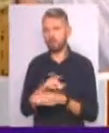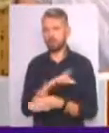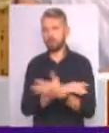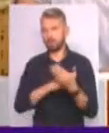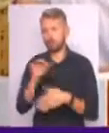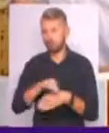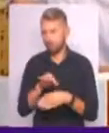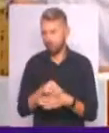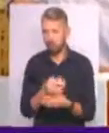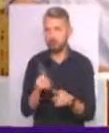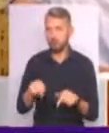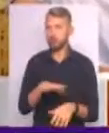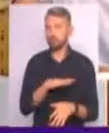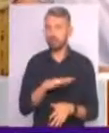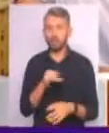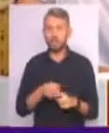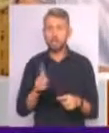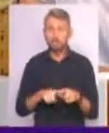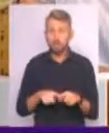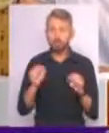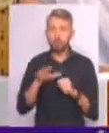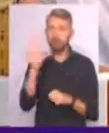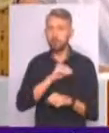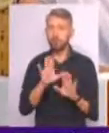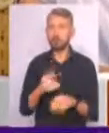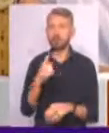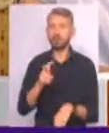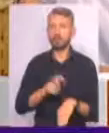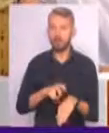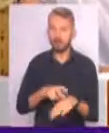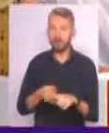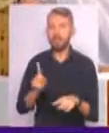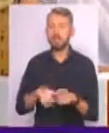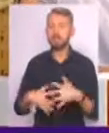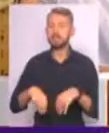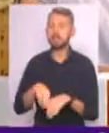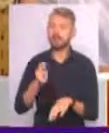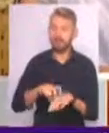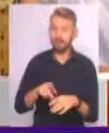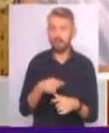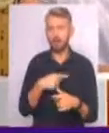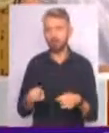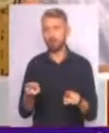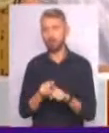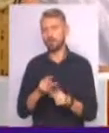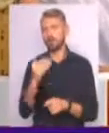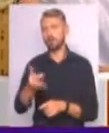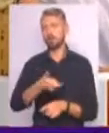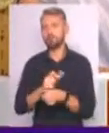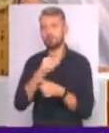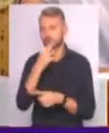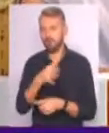гіпертонічної хвороби також було. І з цим може справитись тільки один лікар. Це сімейний лікар або, так як вам більше